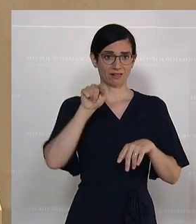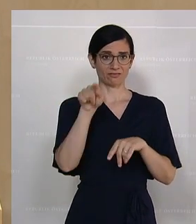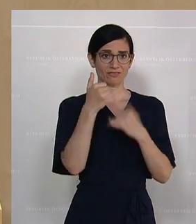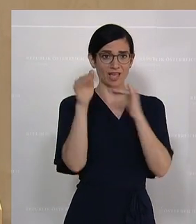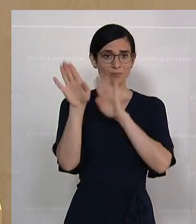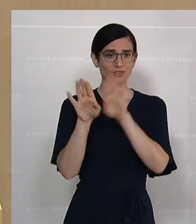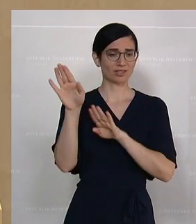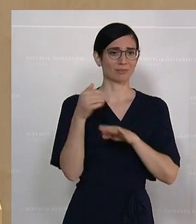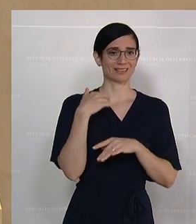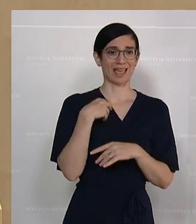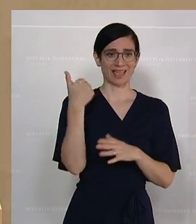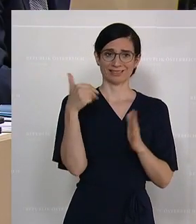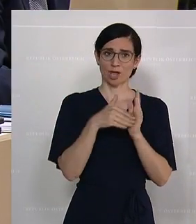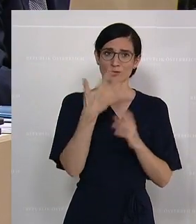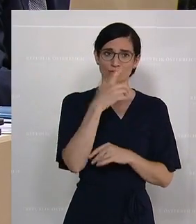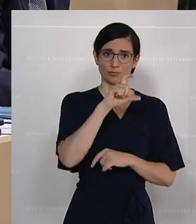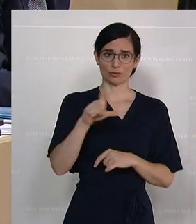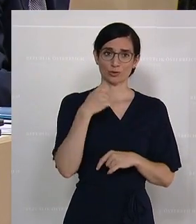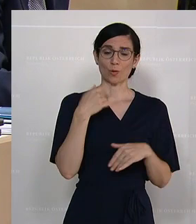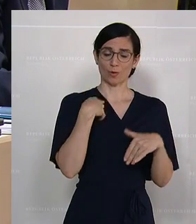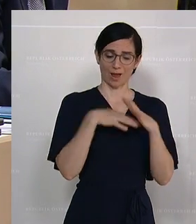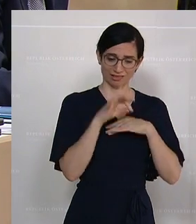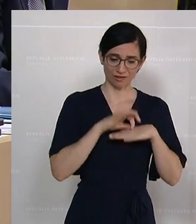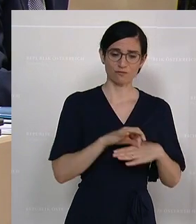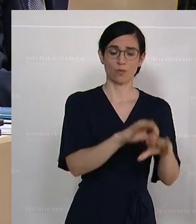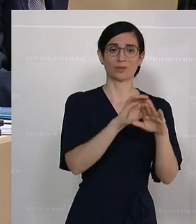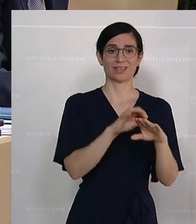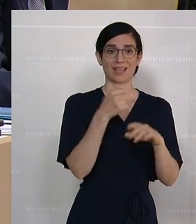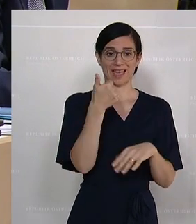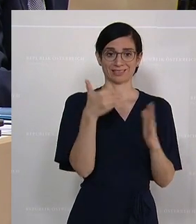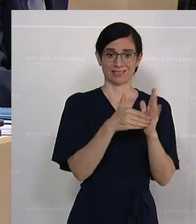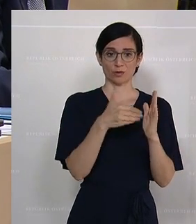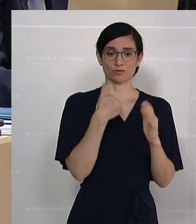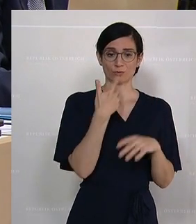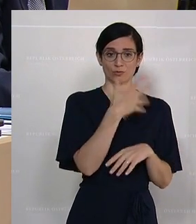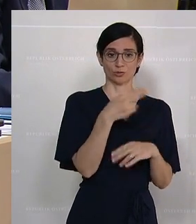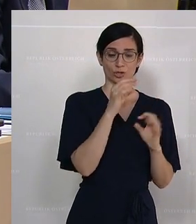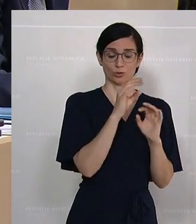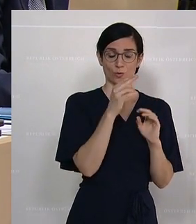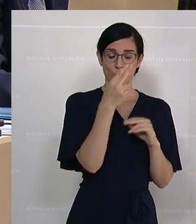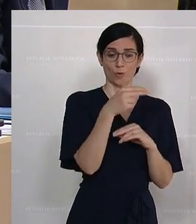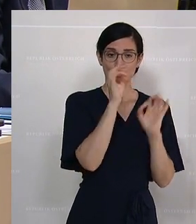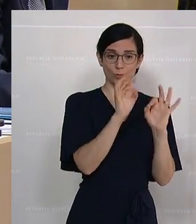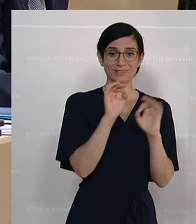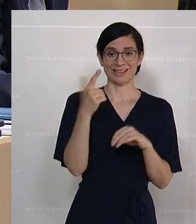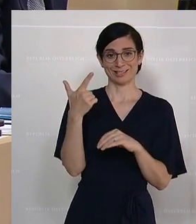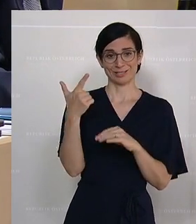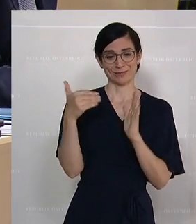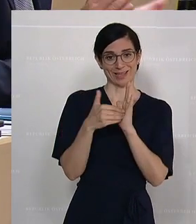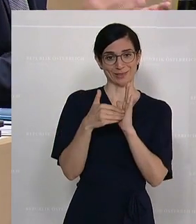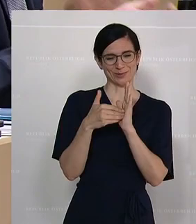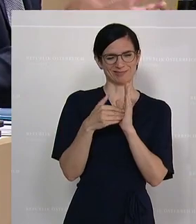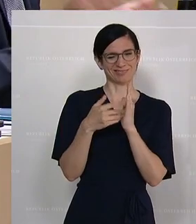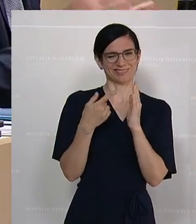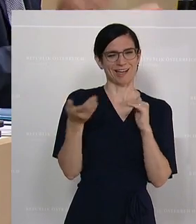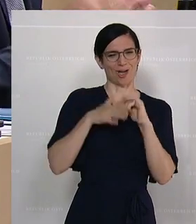1500 euro gemeinsam eingeführt in der regierung als 1500 euro kutschern dann können 2000 euro pro kind nicht schlecht